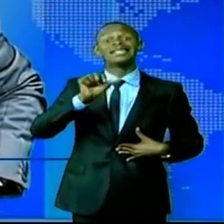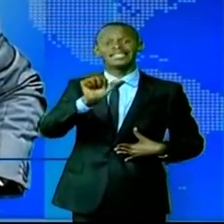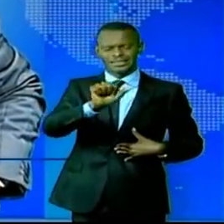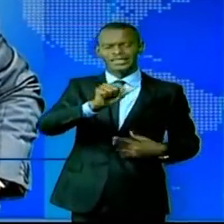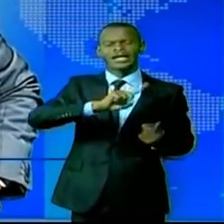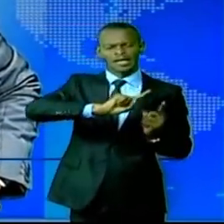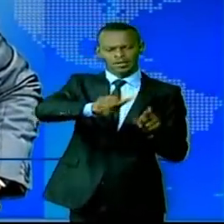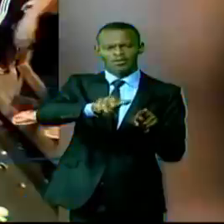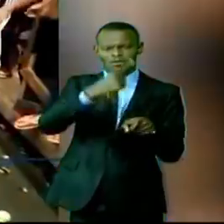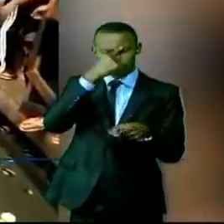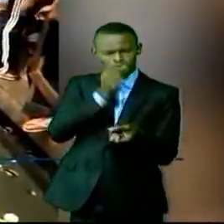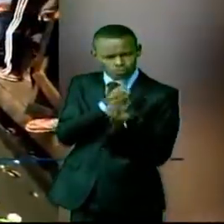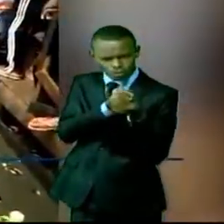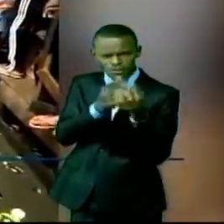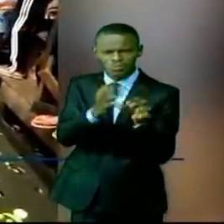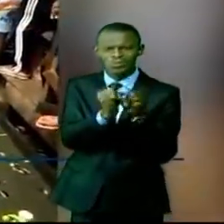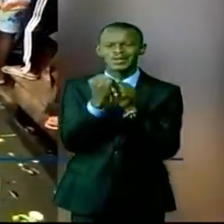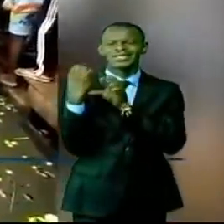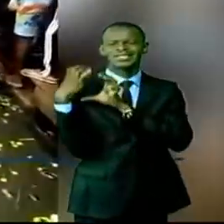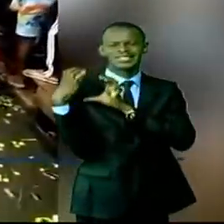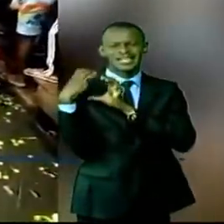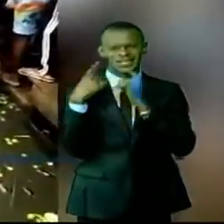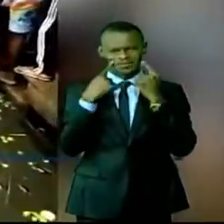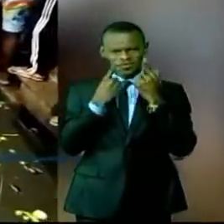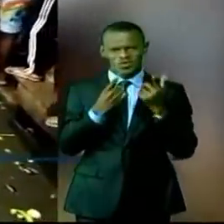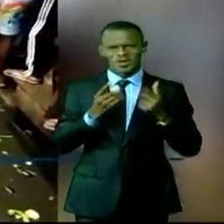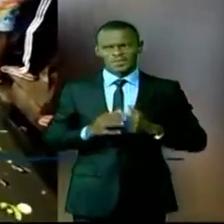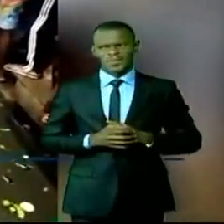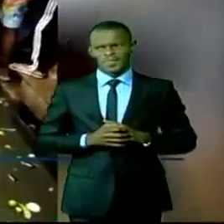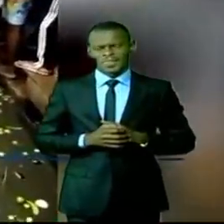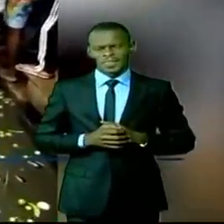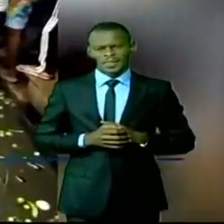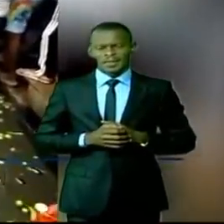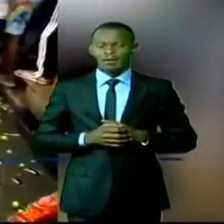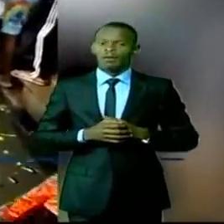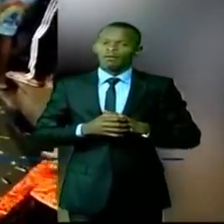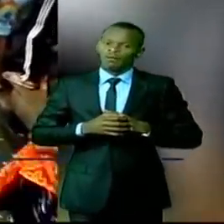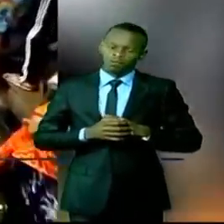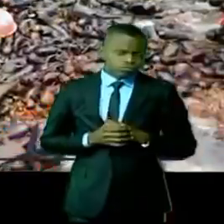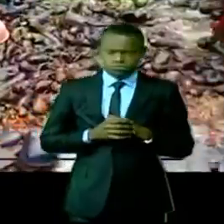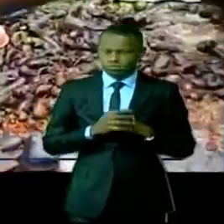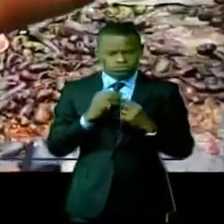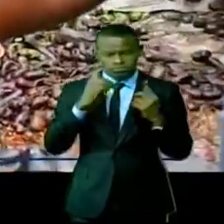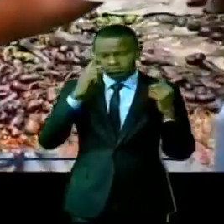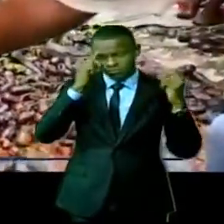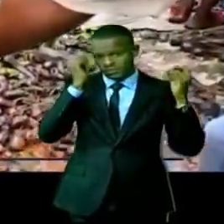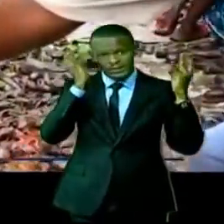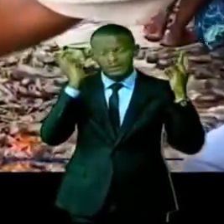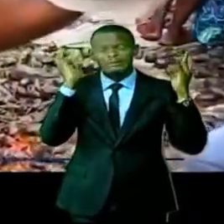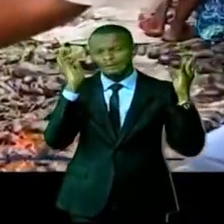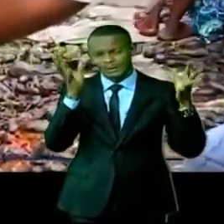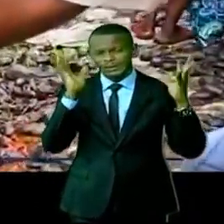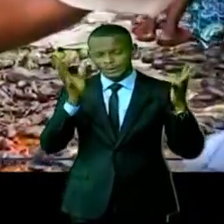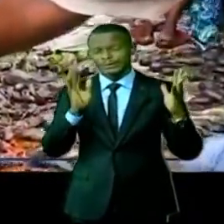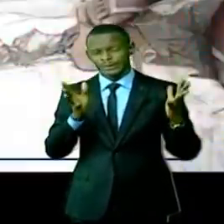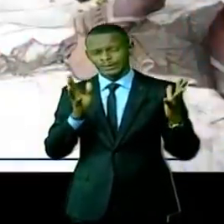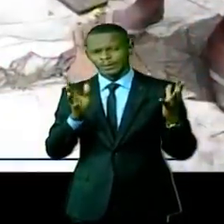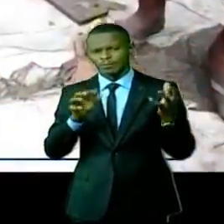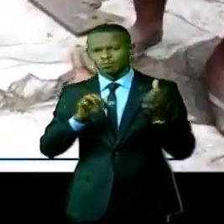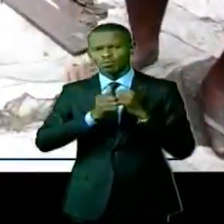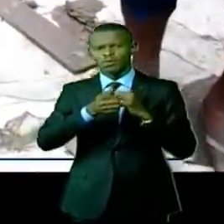hospitalier Moncollet. Regardez. Propre un film d'horreur à Matadi Kibala qui laisse toute la ville de Kinshasa en